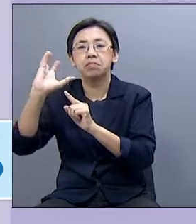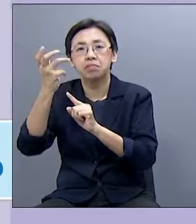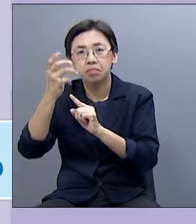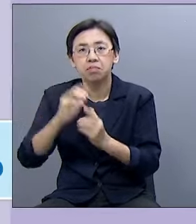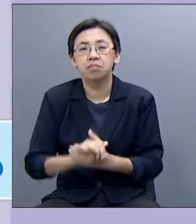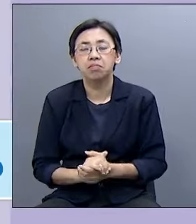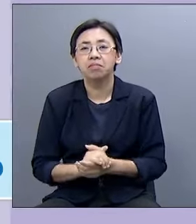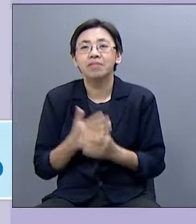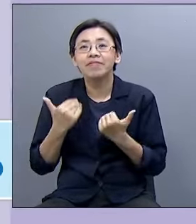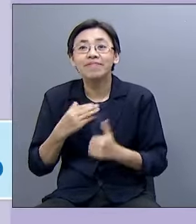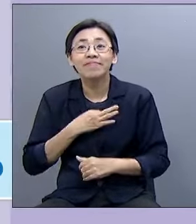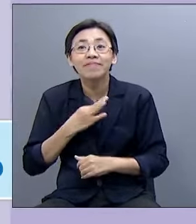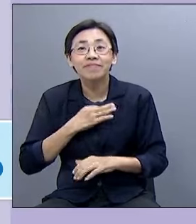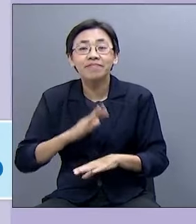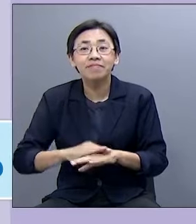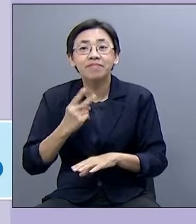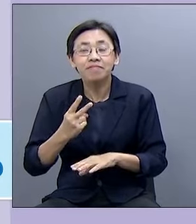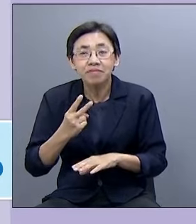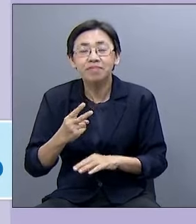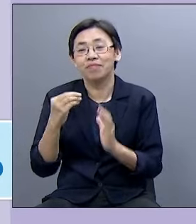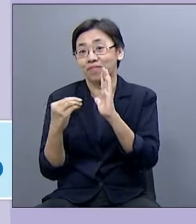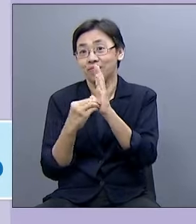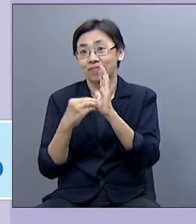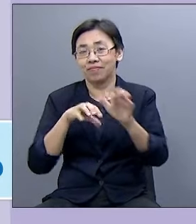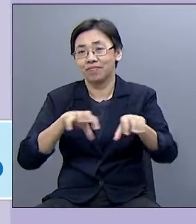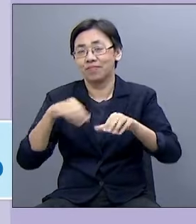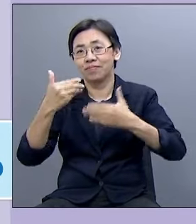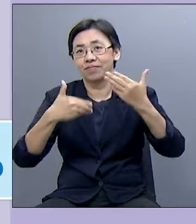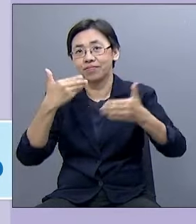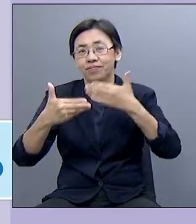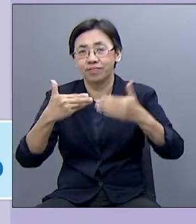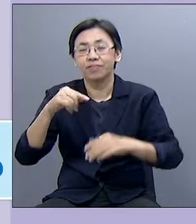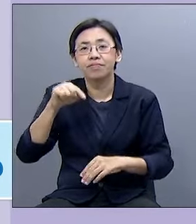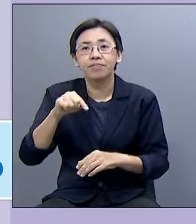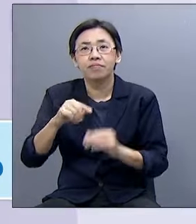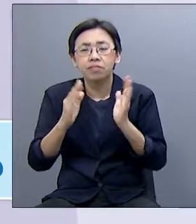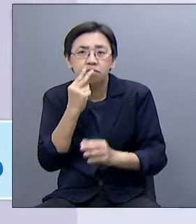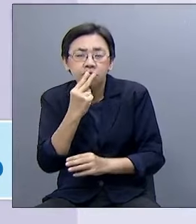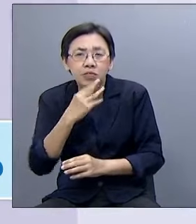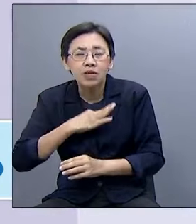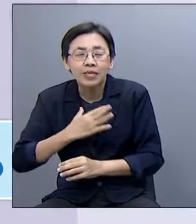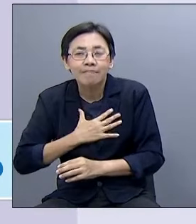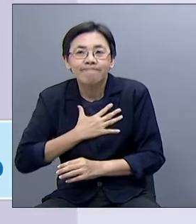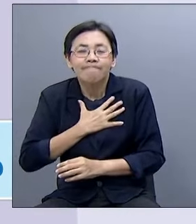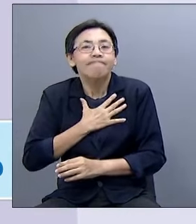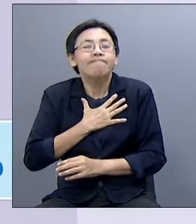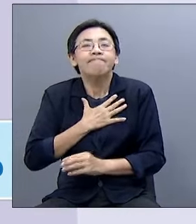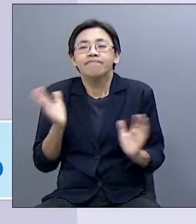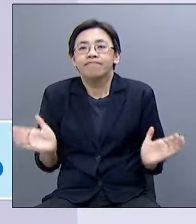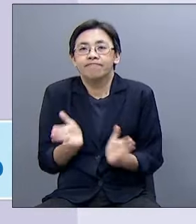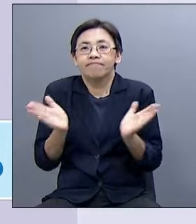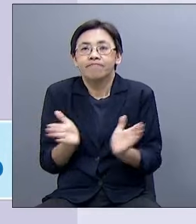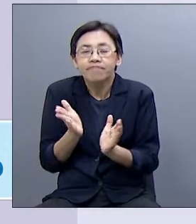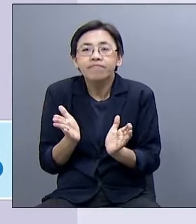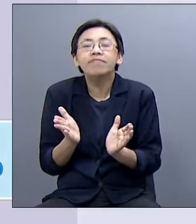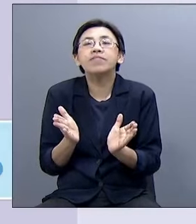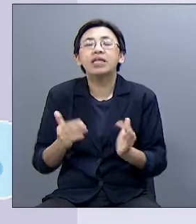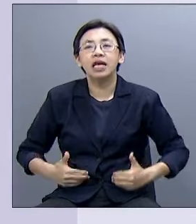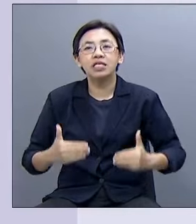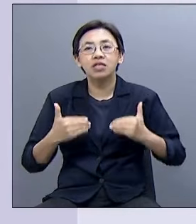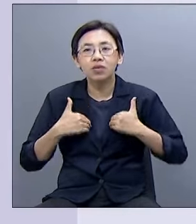House Co-Living Space ค่ะใจกลางกรุงเทพมหานครพื้นที่แห่งแรงบันดาลใจสุดสร้างสรรค์สนับสนุนการใช้ชีวิตอย่างยั่ง